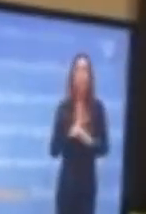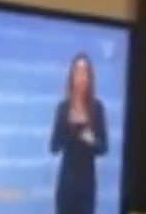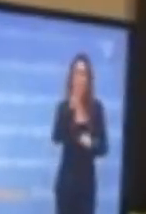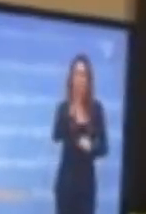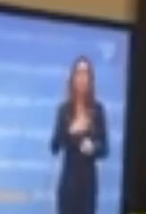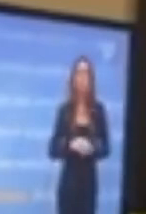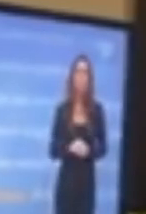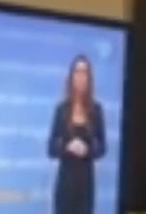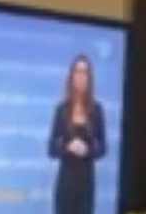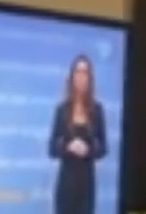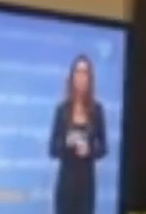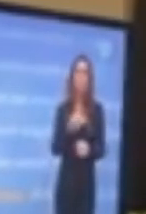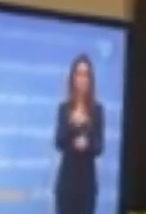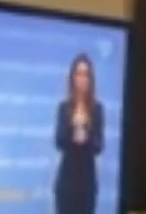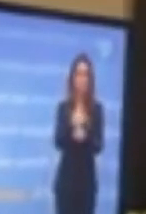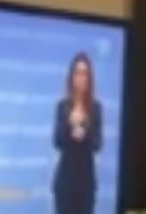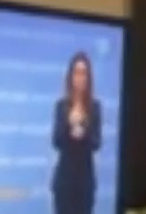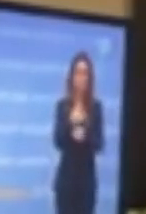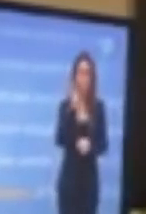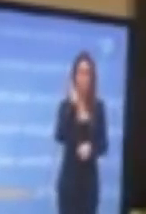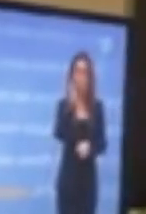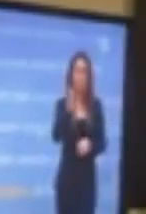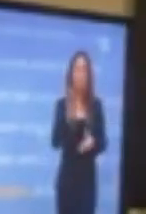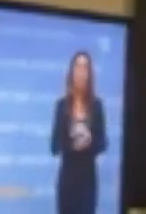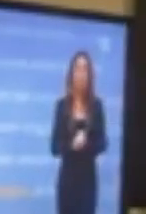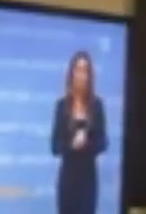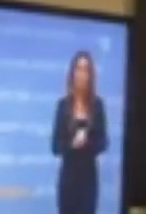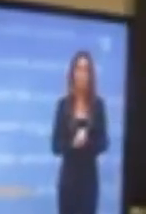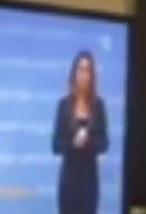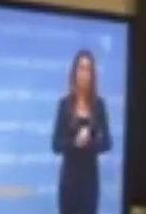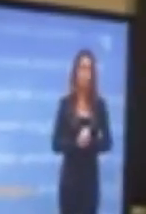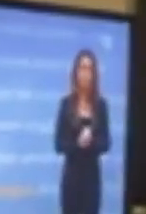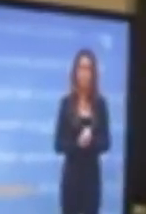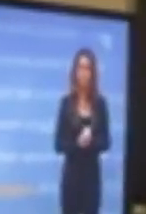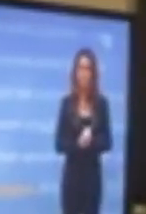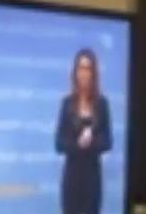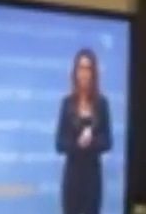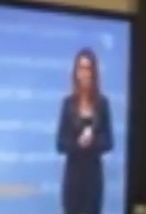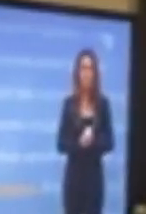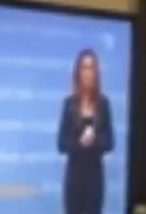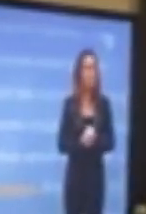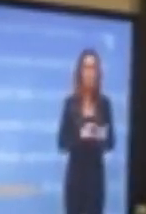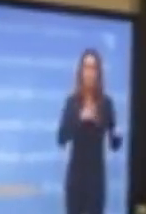doorgaan. Dat valt onder werk, dus dat kan doorgaan na half negen.